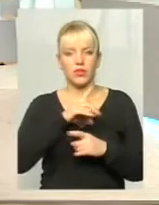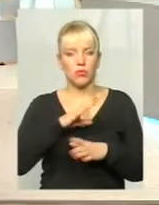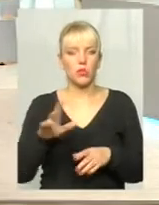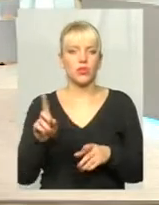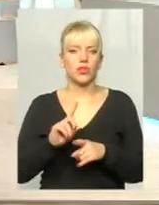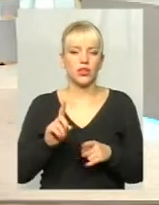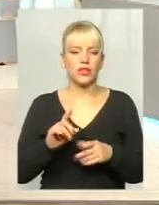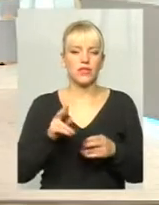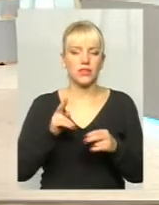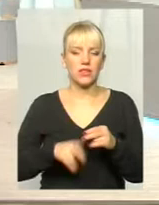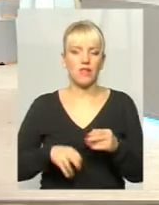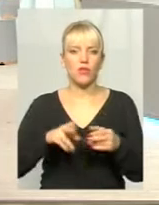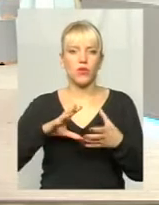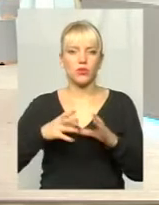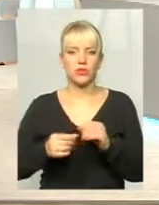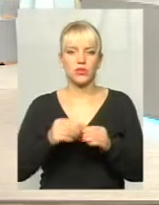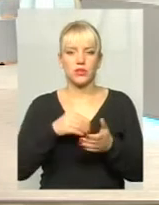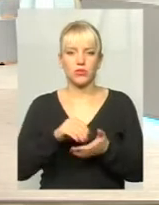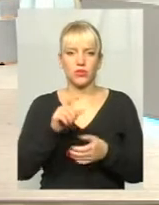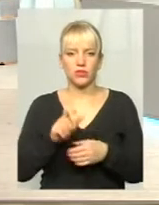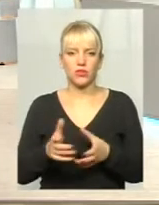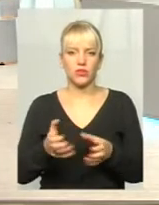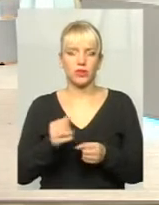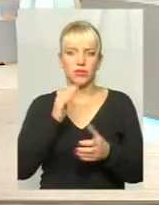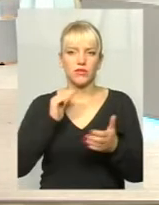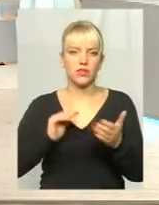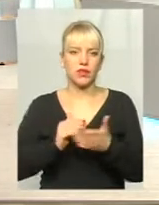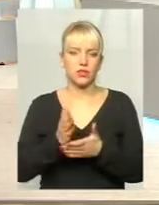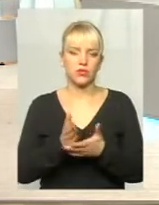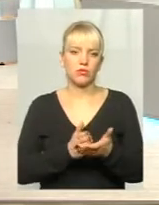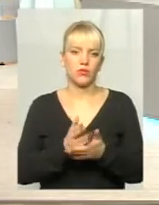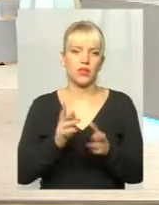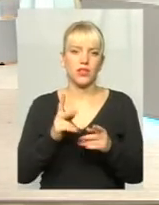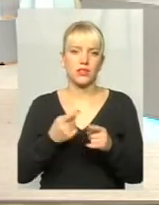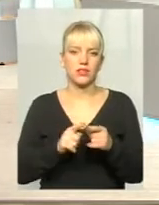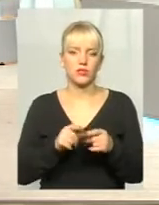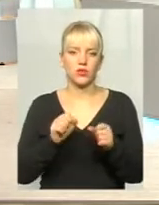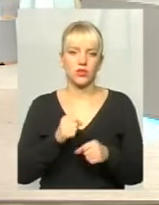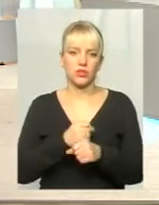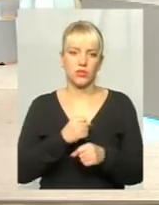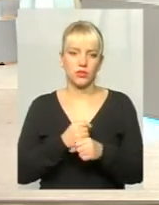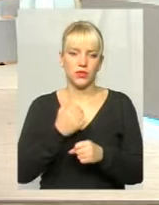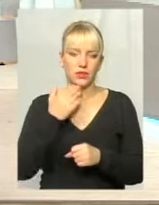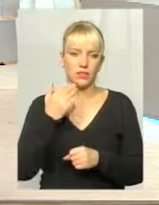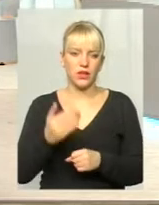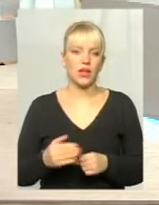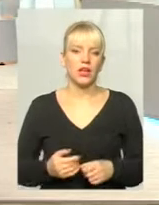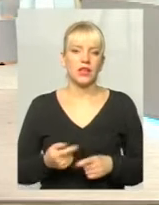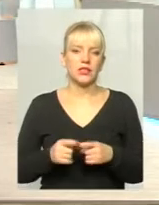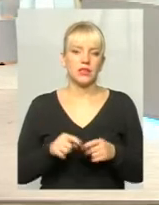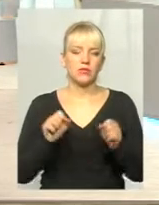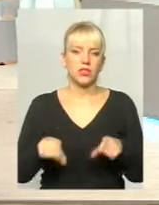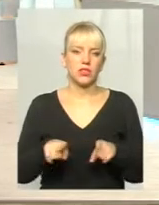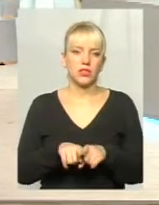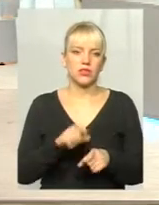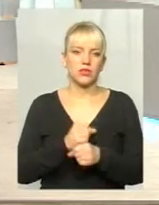результаті споживач отримав якісну послугу, і яким чином це можна зробити? Сергій Віталійович. Це можна зробити таким чином, що